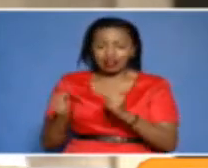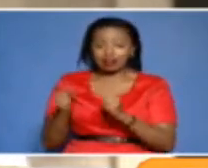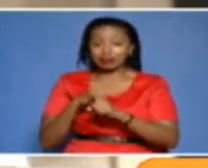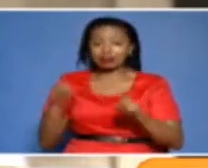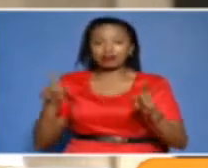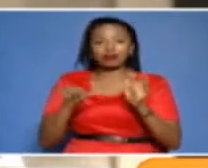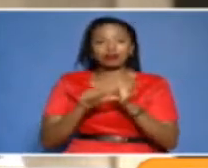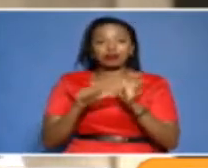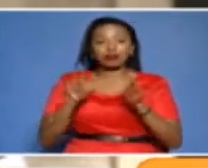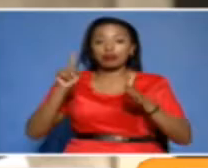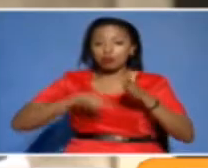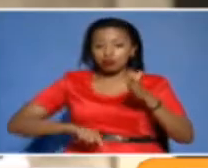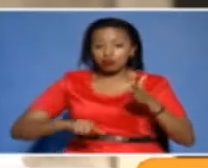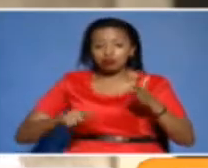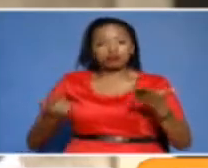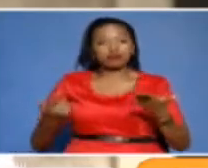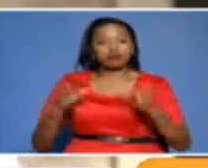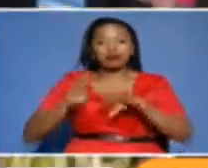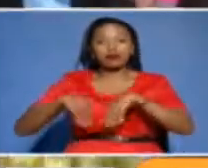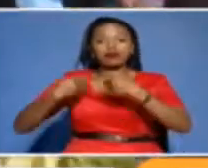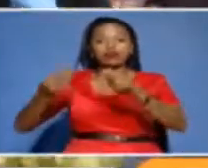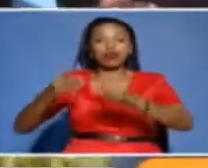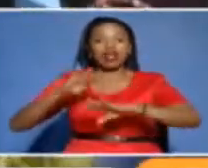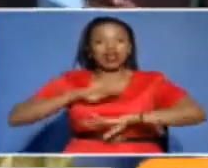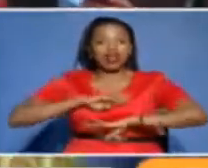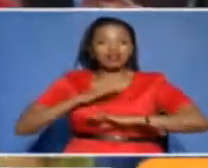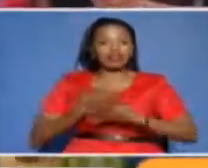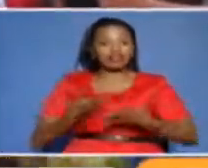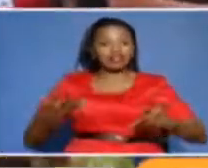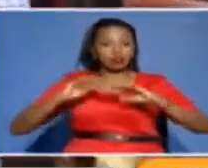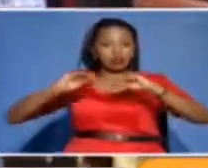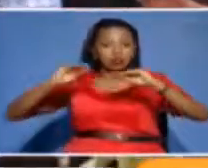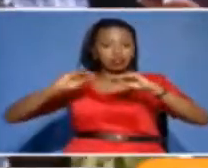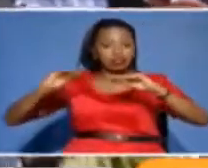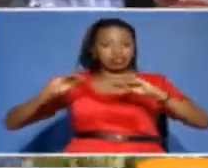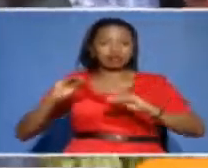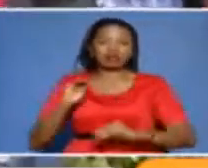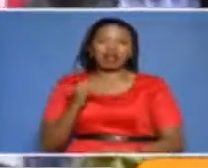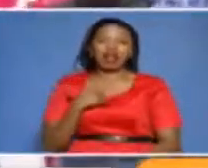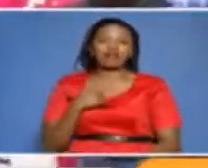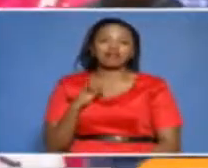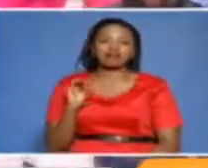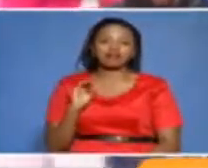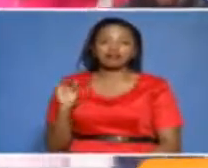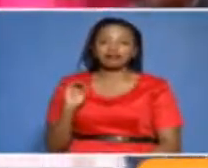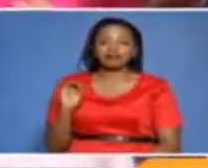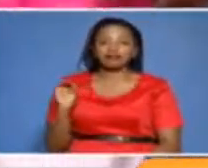school. Lakini shida ni kwamba hawajapewa vifaa vya kutosha.